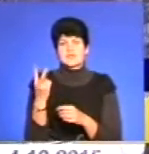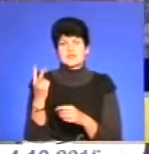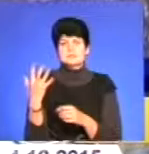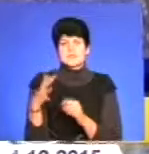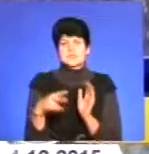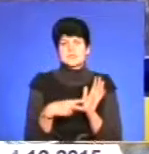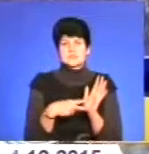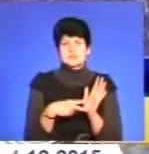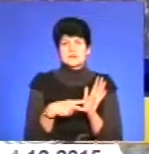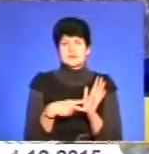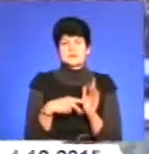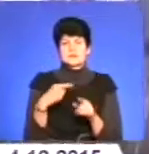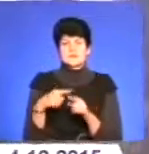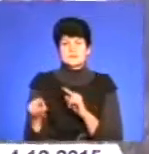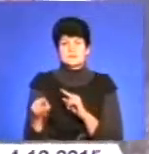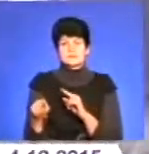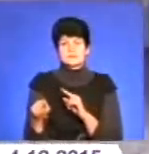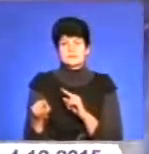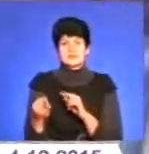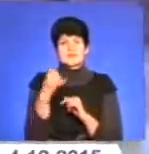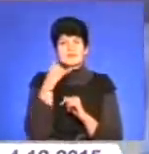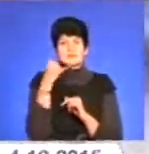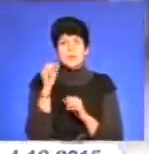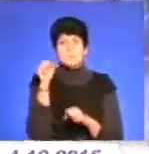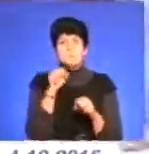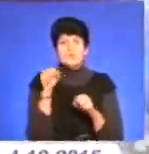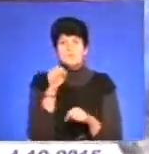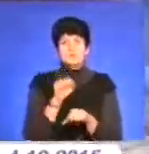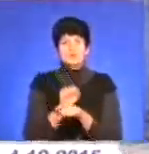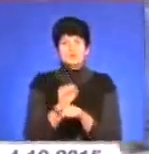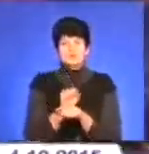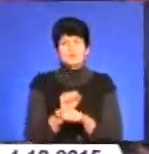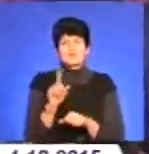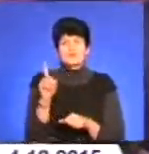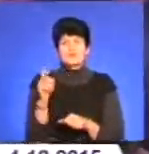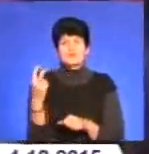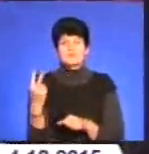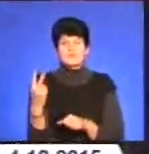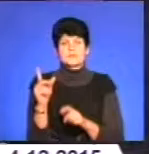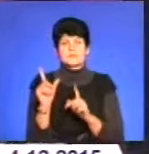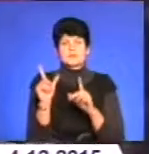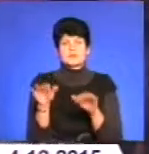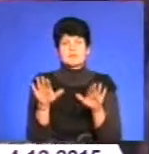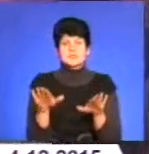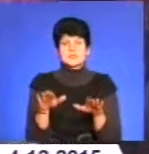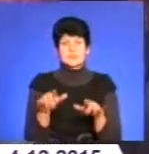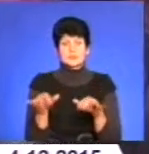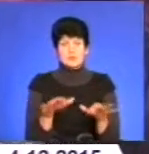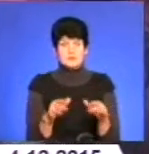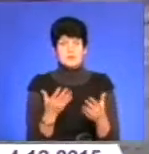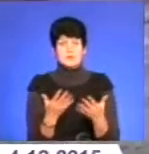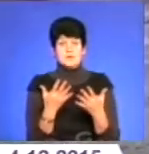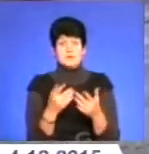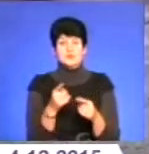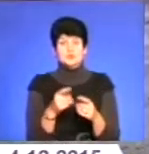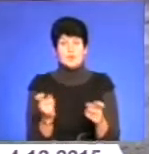12:57. В принципі, скоро. Дзвінок про бійку на зупинці надійшов на лінію 102. При виїзді на місце події правоохоронці встановили,